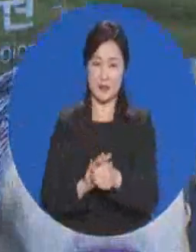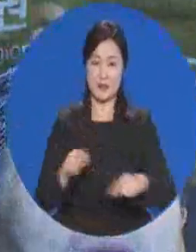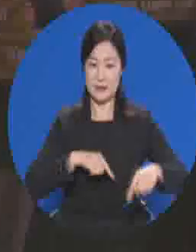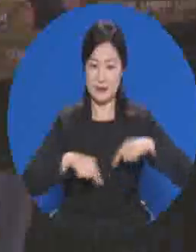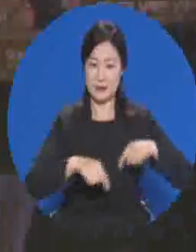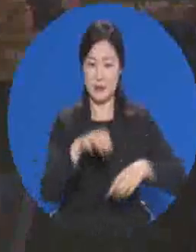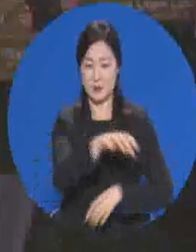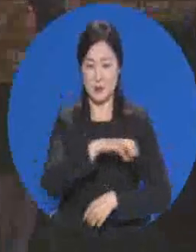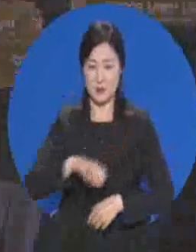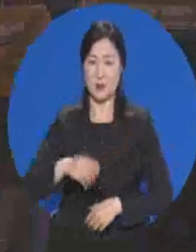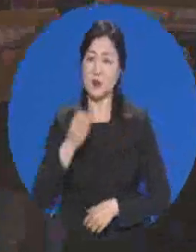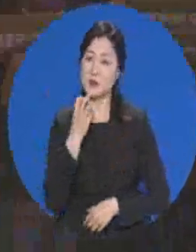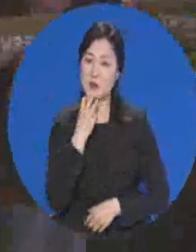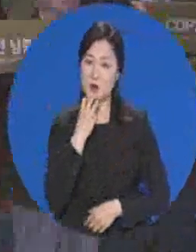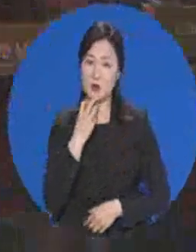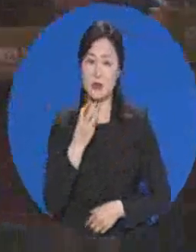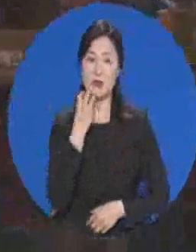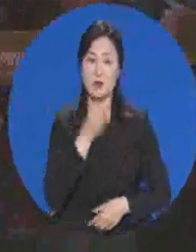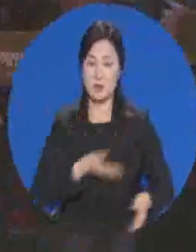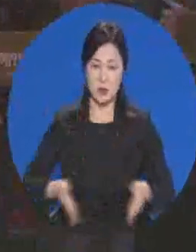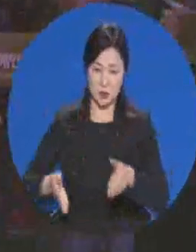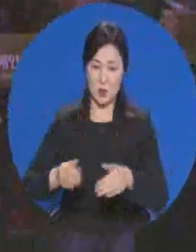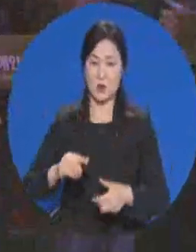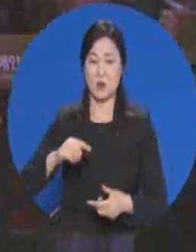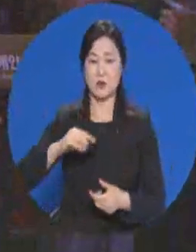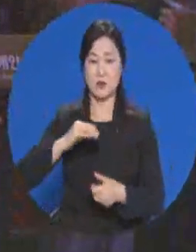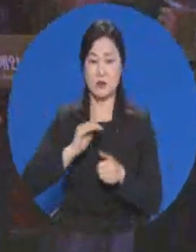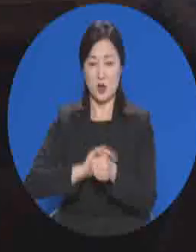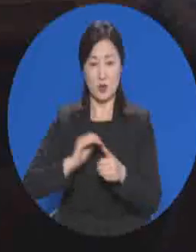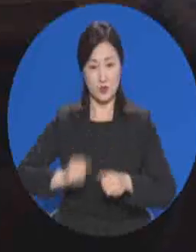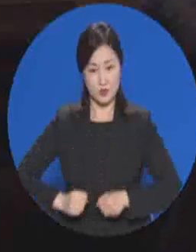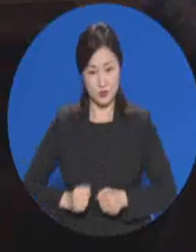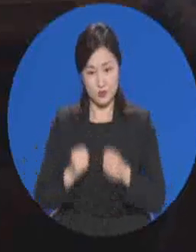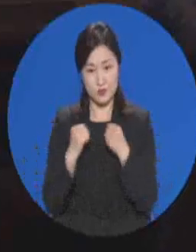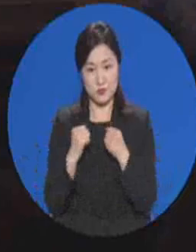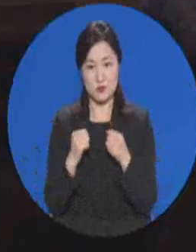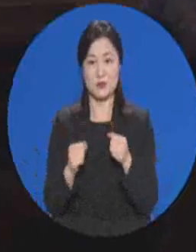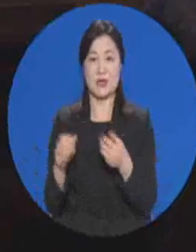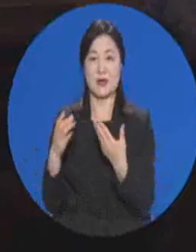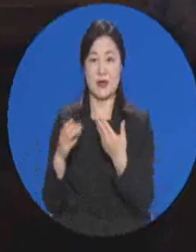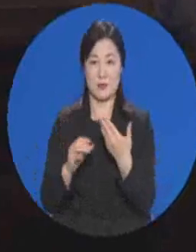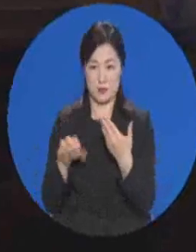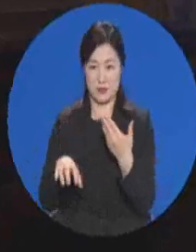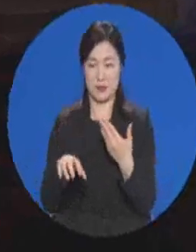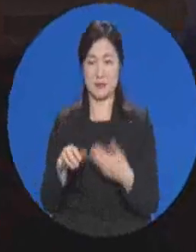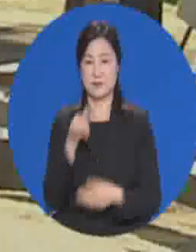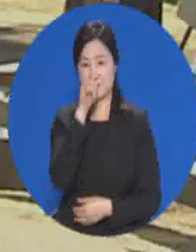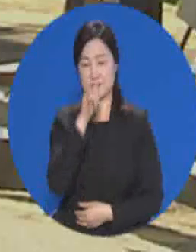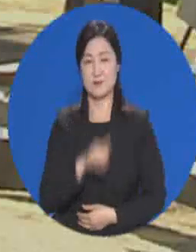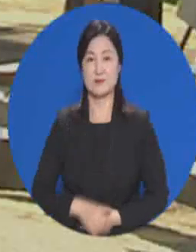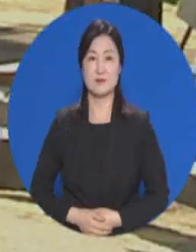광역지자체는 서울시와 경기도, 경북 등 모두 9개로 늘었습니다.